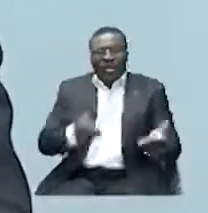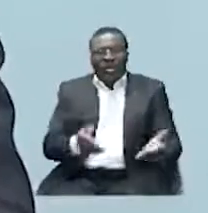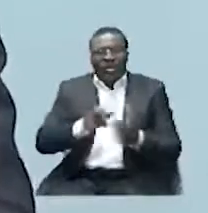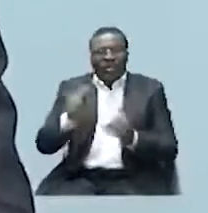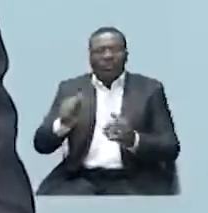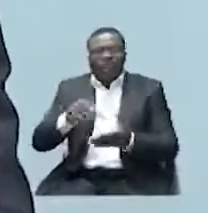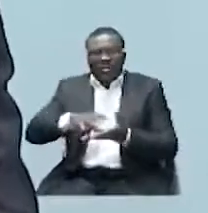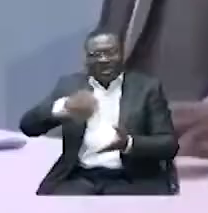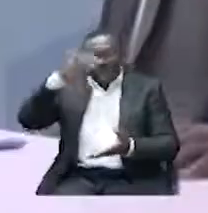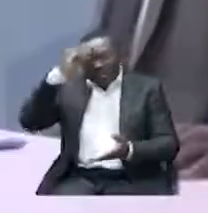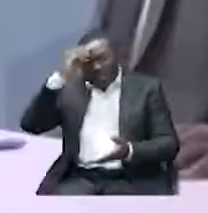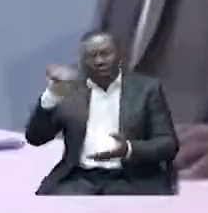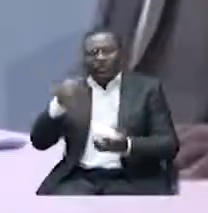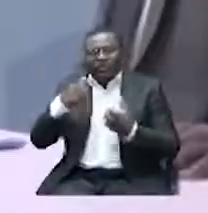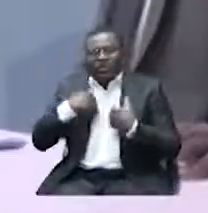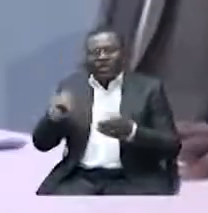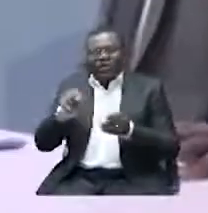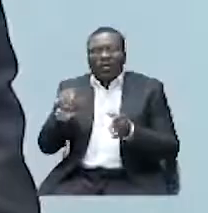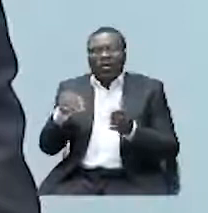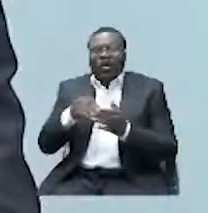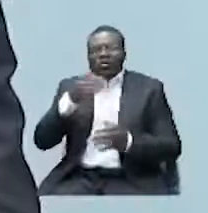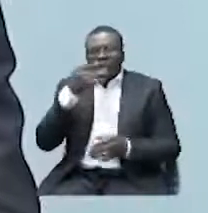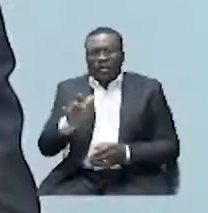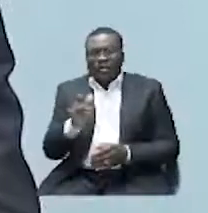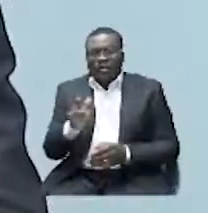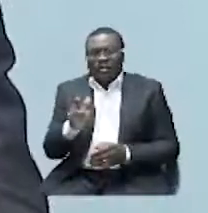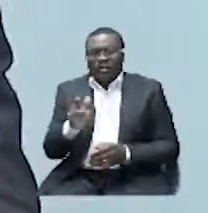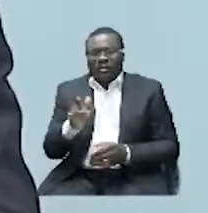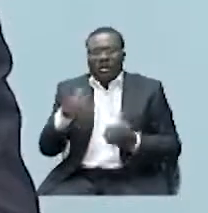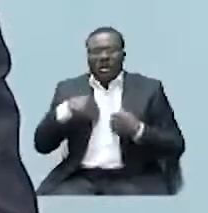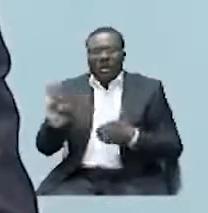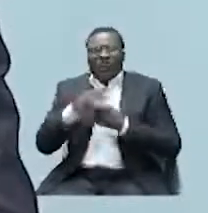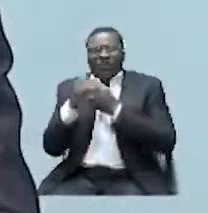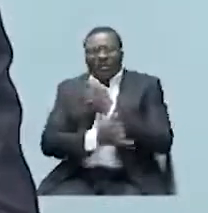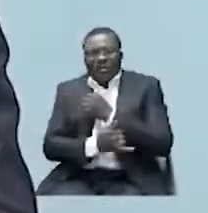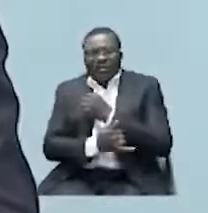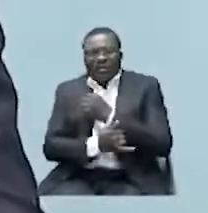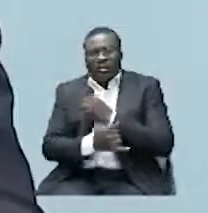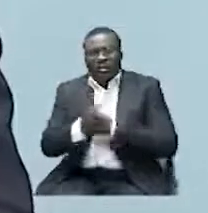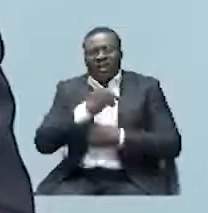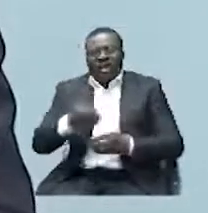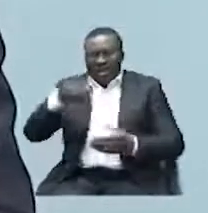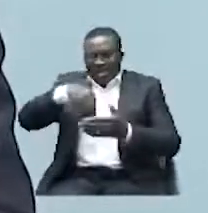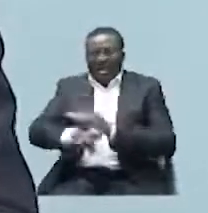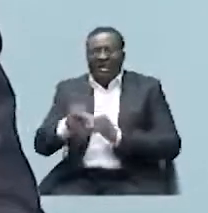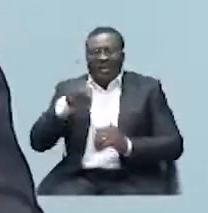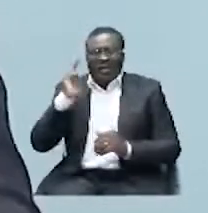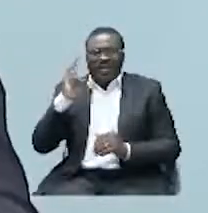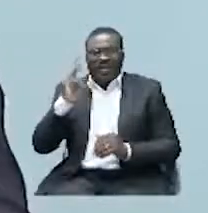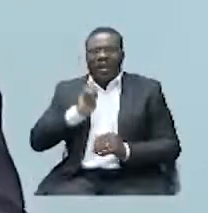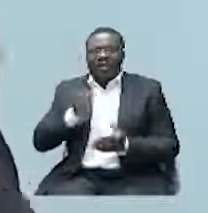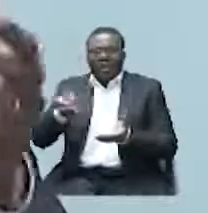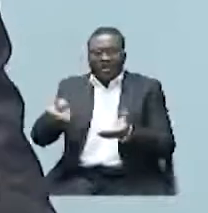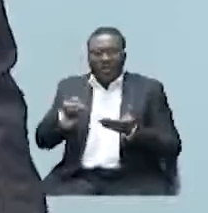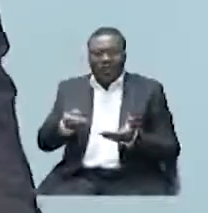appris, ce que vous avez comme talent, comme chance à votre pays. Et vous rentrez dans l'histoire. Je